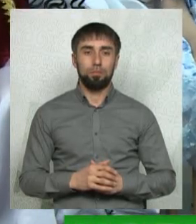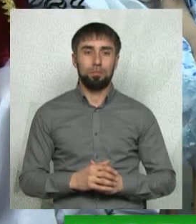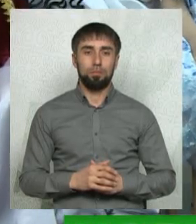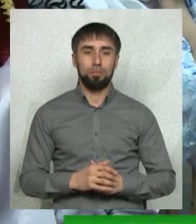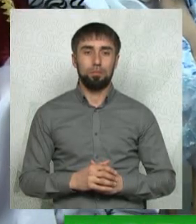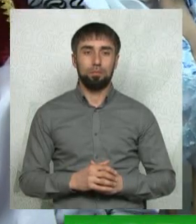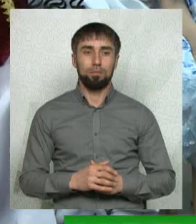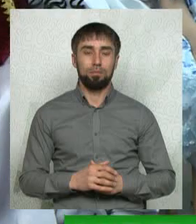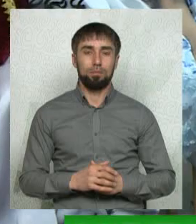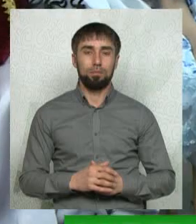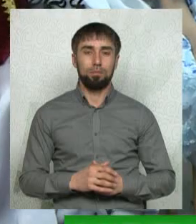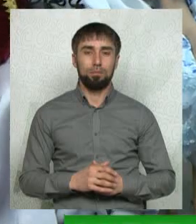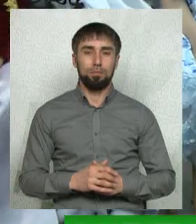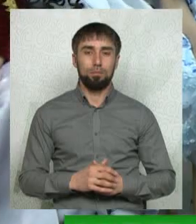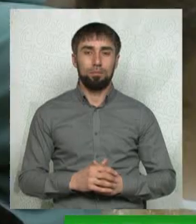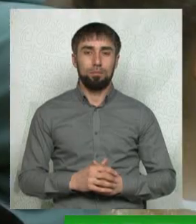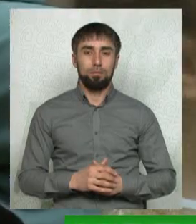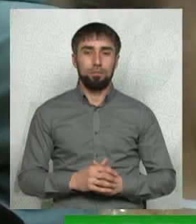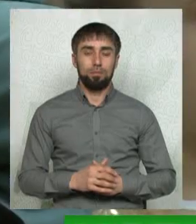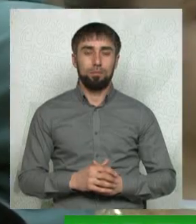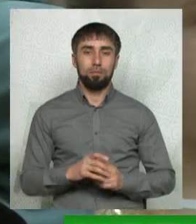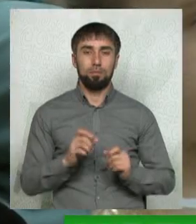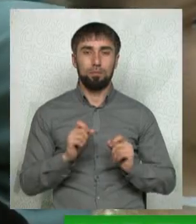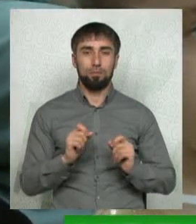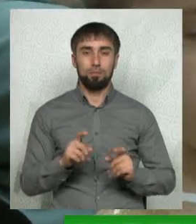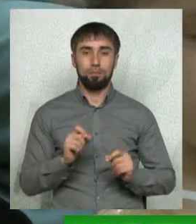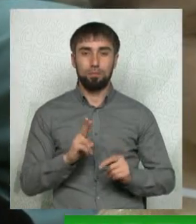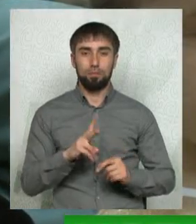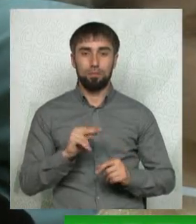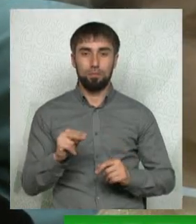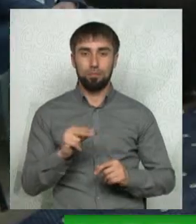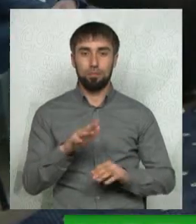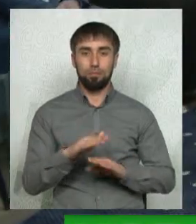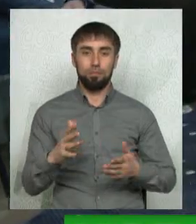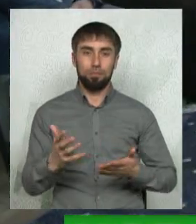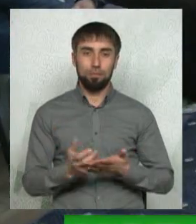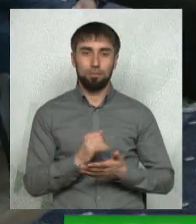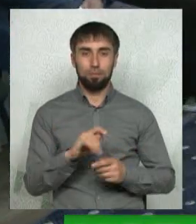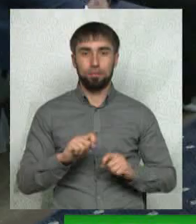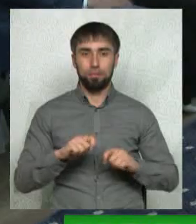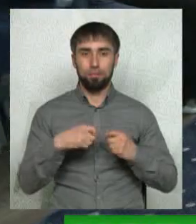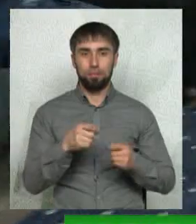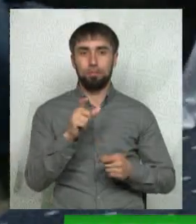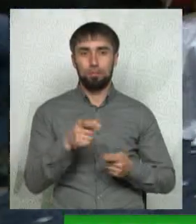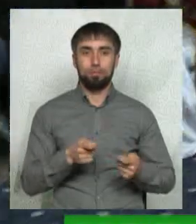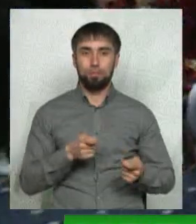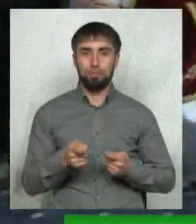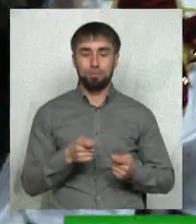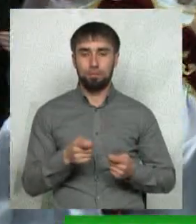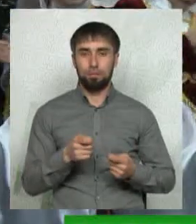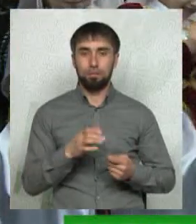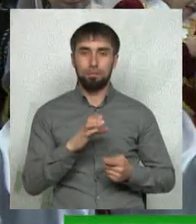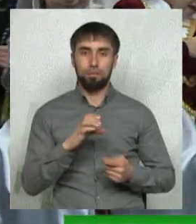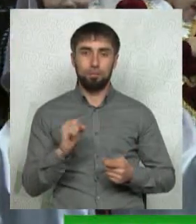Мы ненадолго расстаемся, ключ найдем. Золотой ключ в итоге воспитанники нашли и передали его заведующей садом. Ну а после